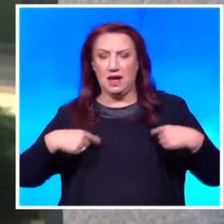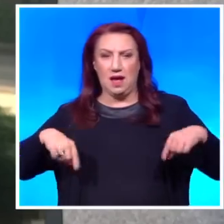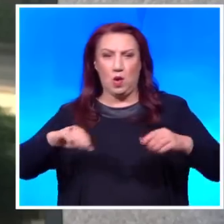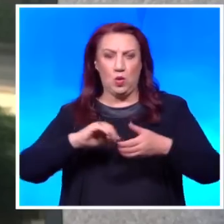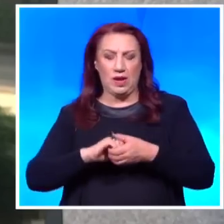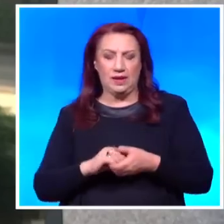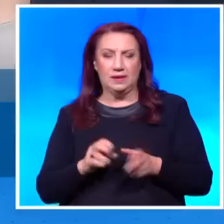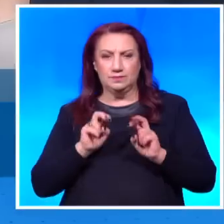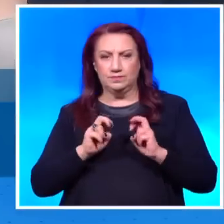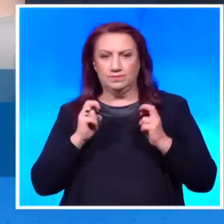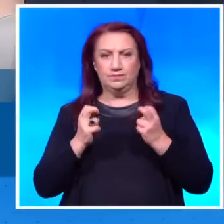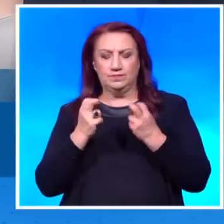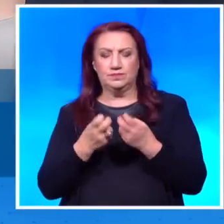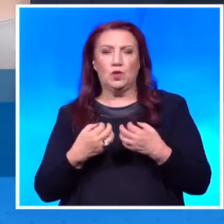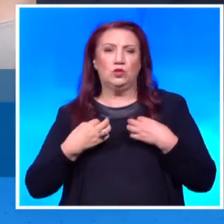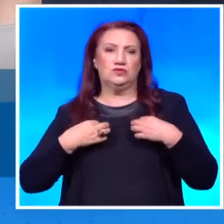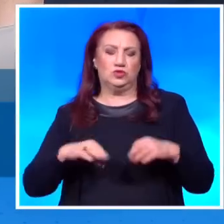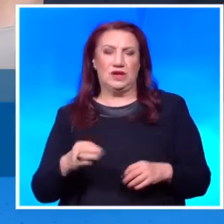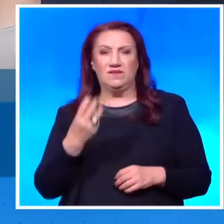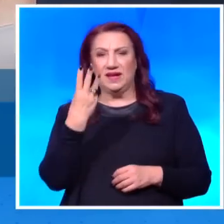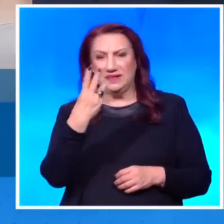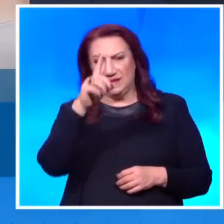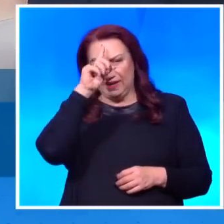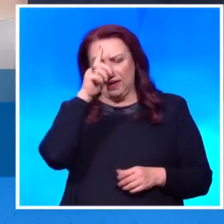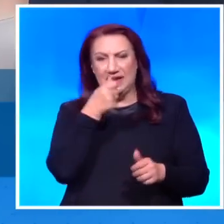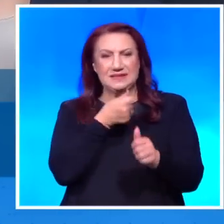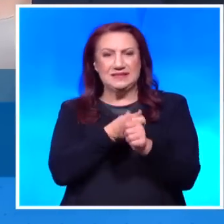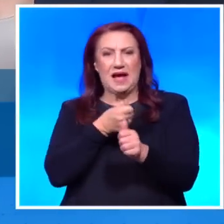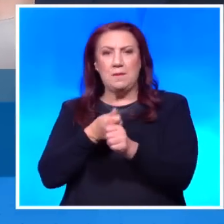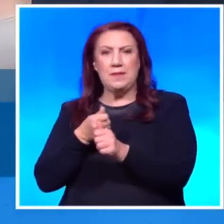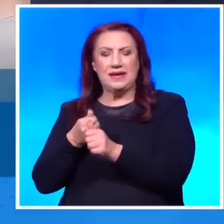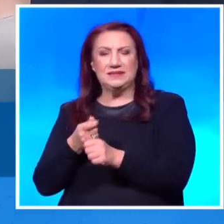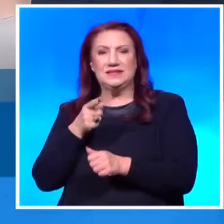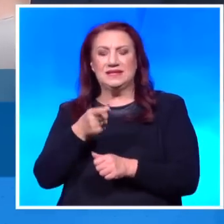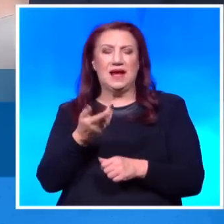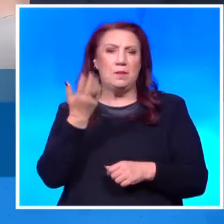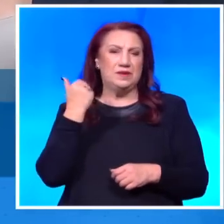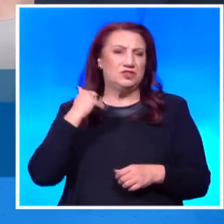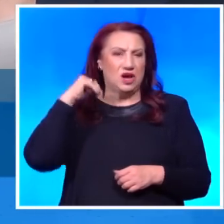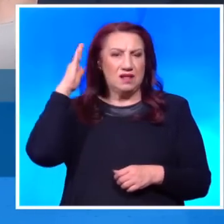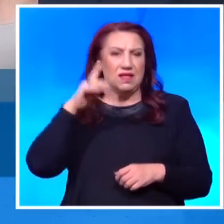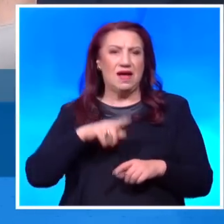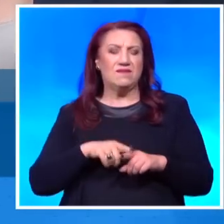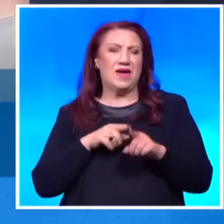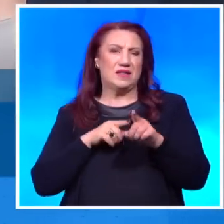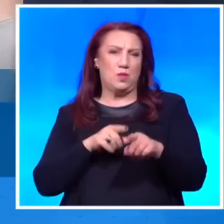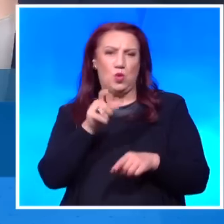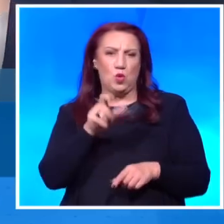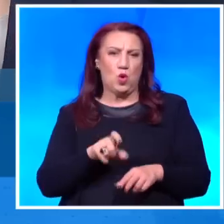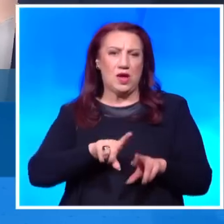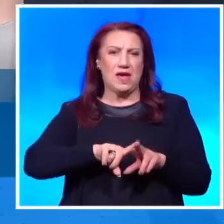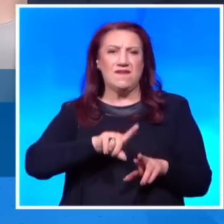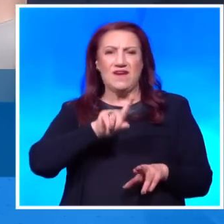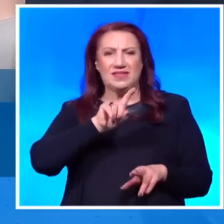освободи трите заместнички на бившия главен прокурор Иван Гешев. Разбирате, и трите са дами.